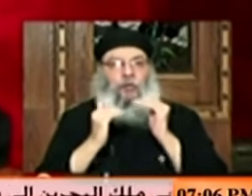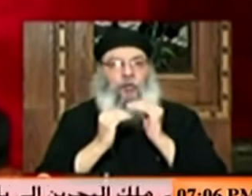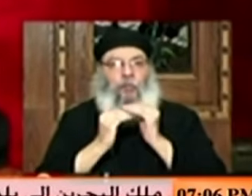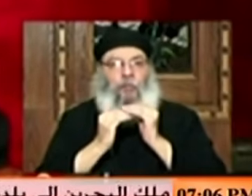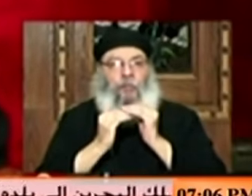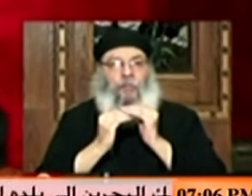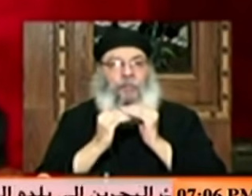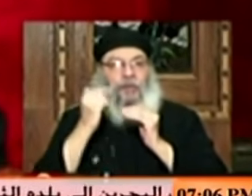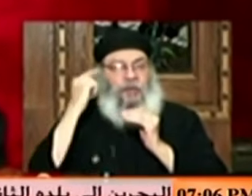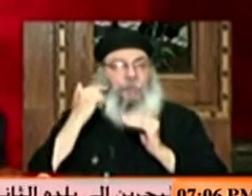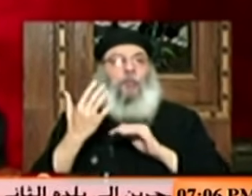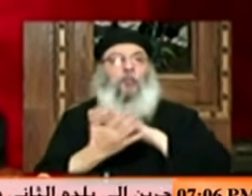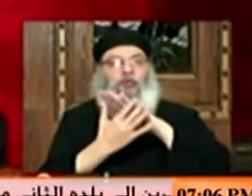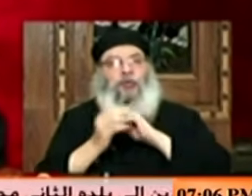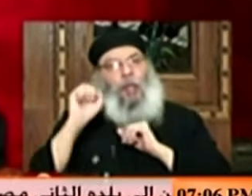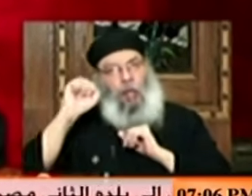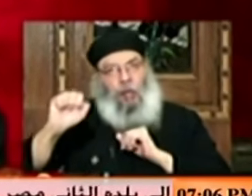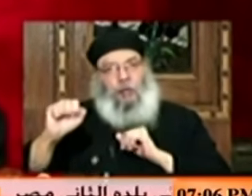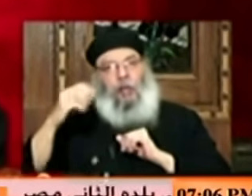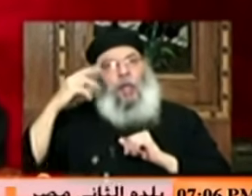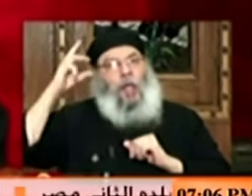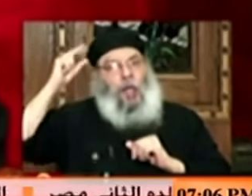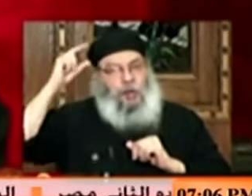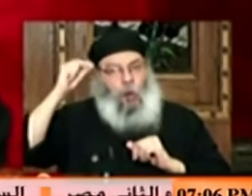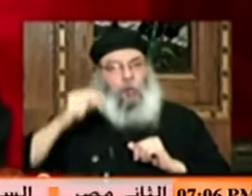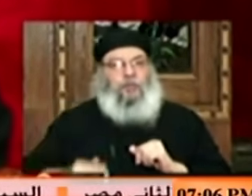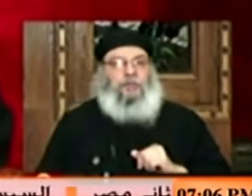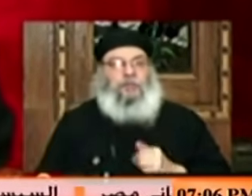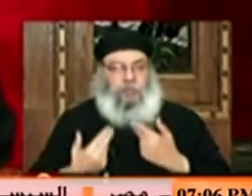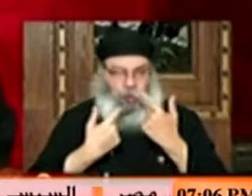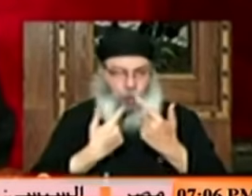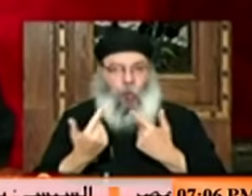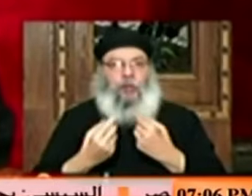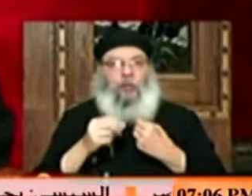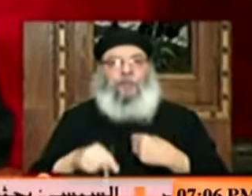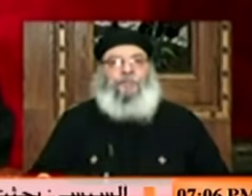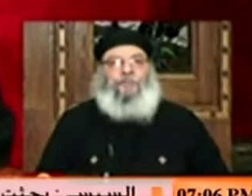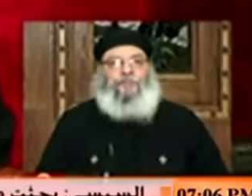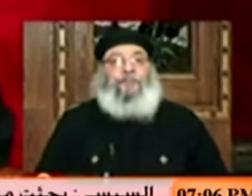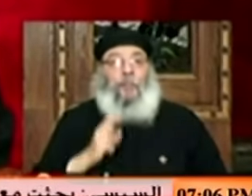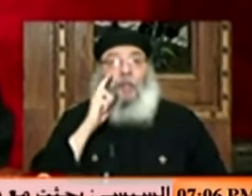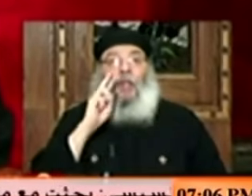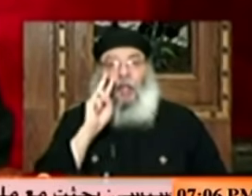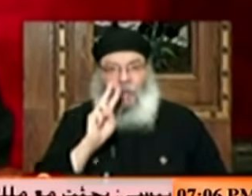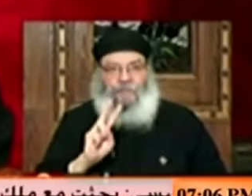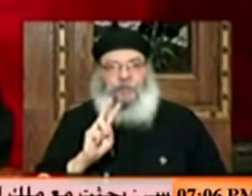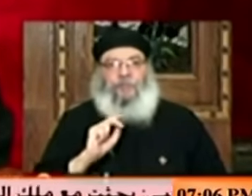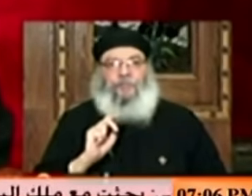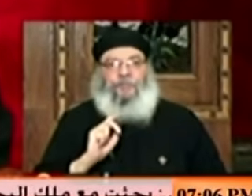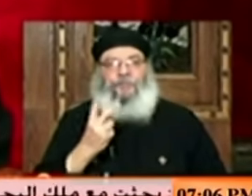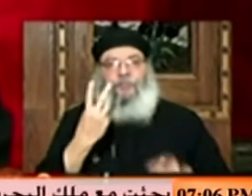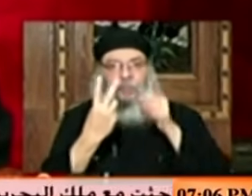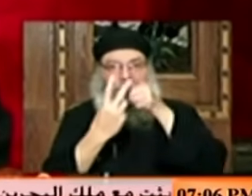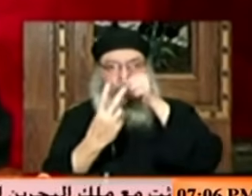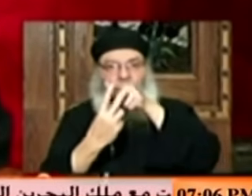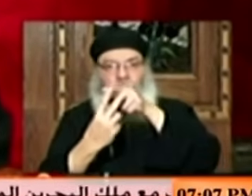مشكله عند اليهود زي ما هحكي عليها دلوقتي يبقى حط قدامك انهم